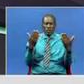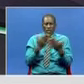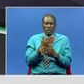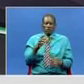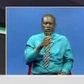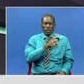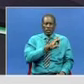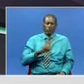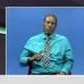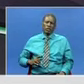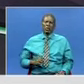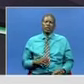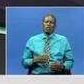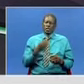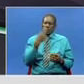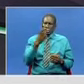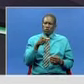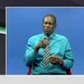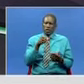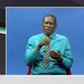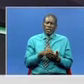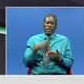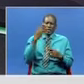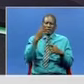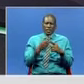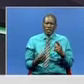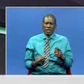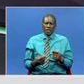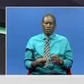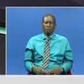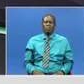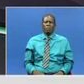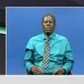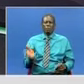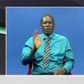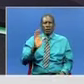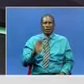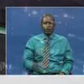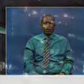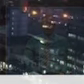amekuwa ni David Agondoa. Tukutane mwaka ujao inshallah. Kwaheri.